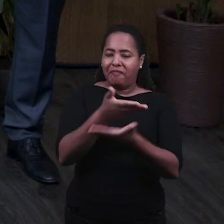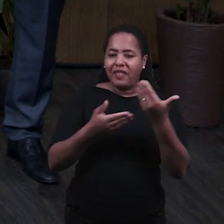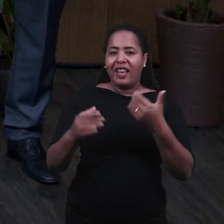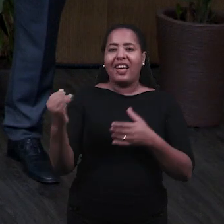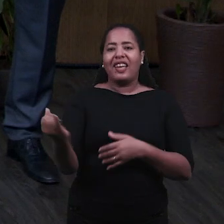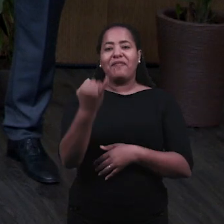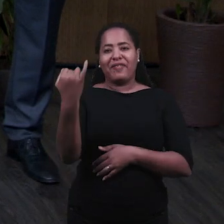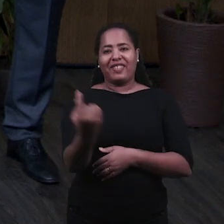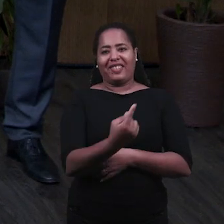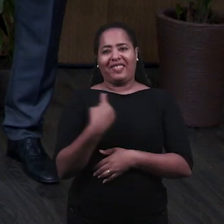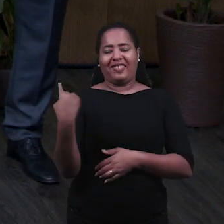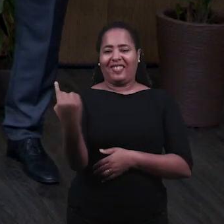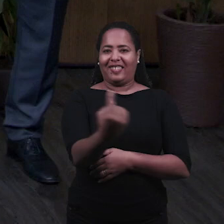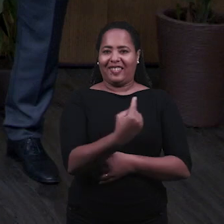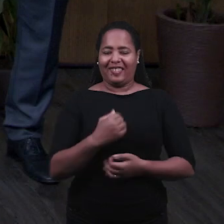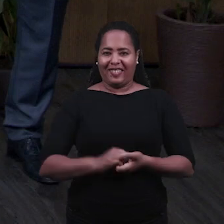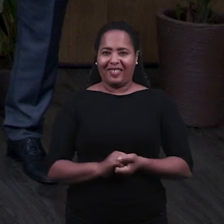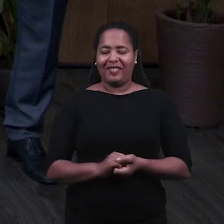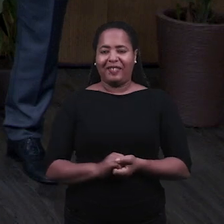pour nous.